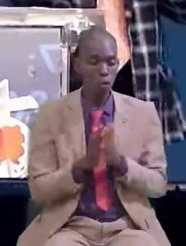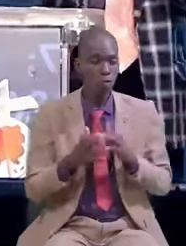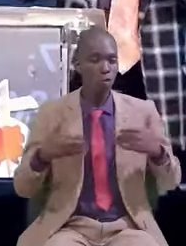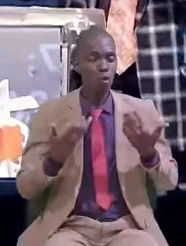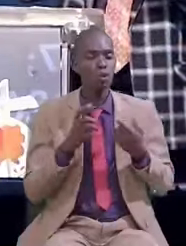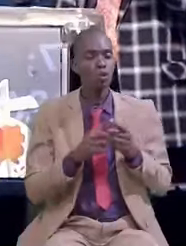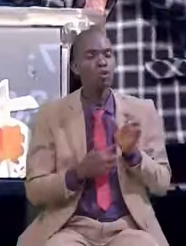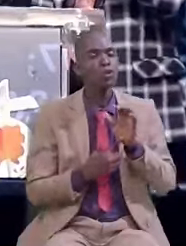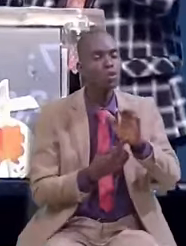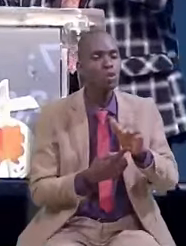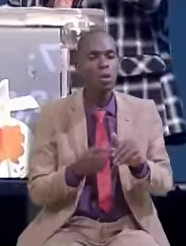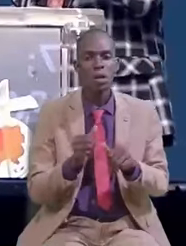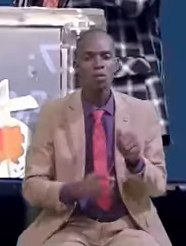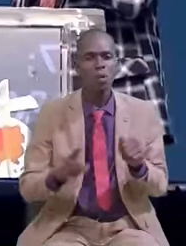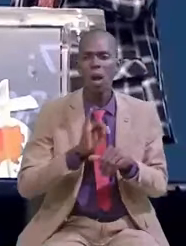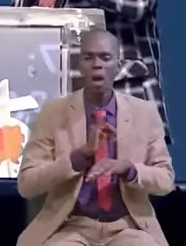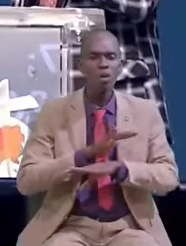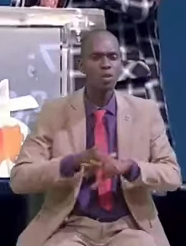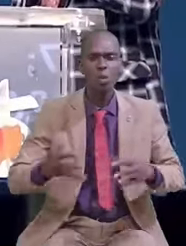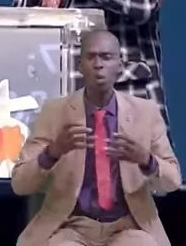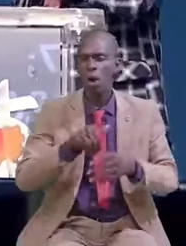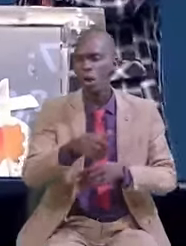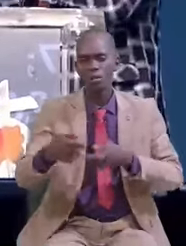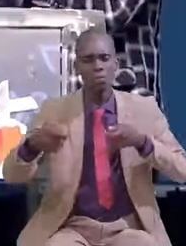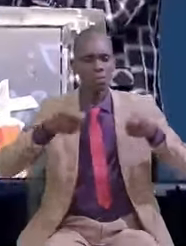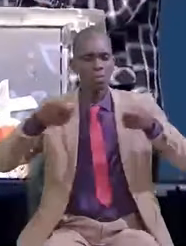que je ne veux pas d'autorité dans ma vie. Hein.